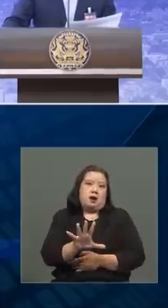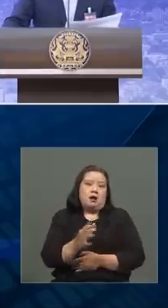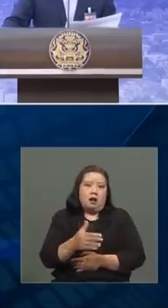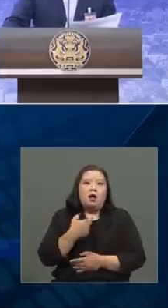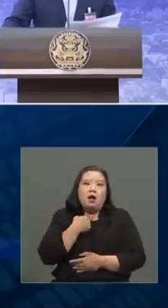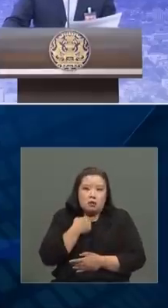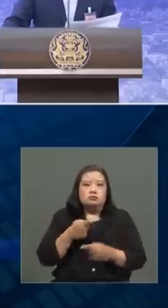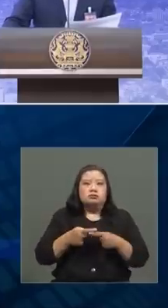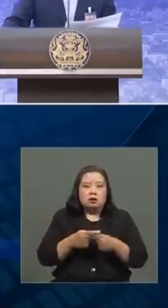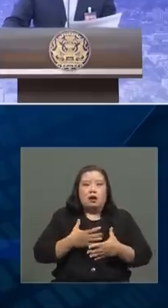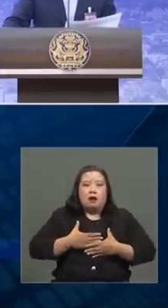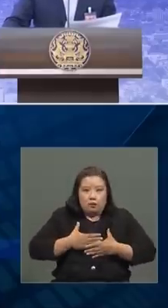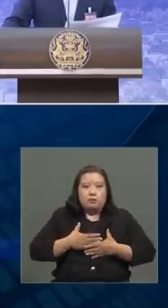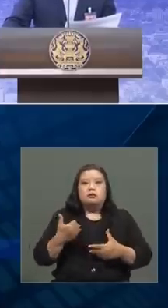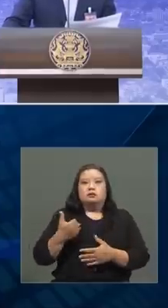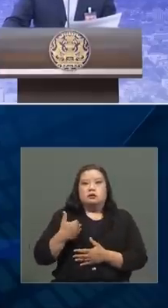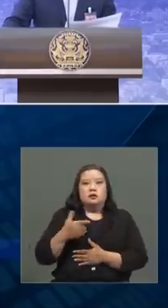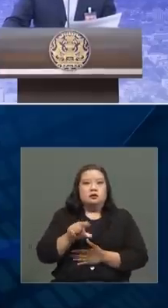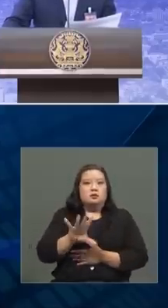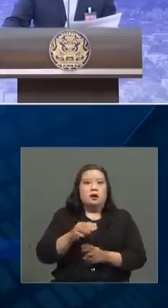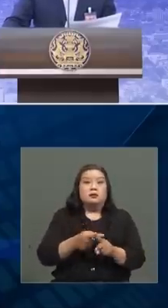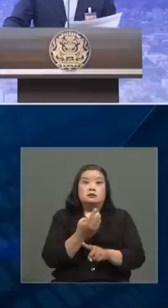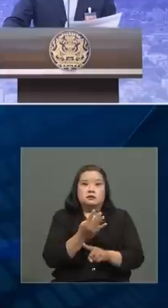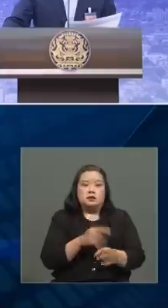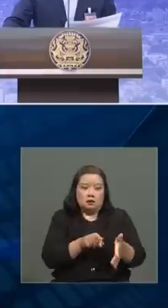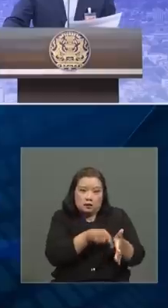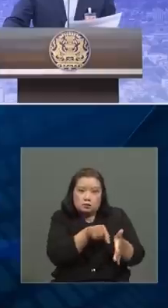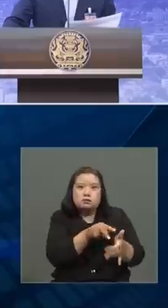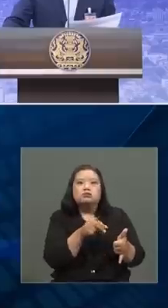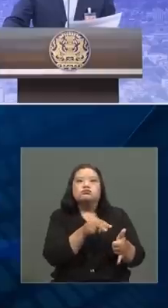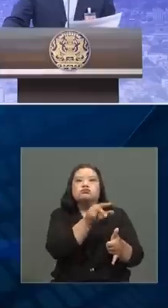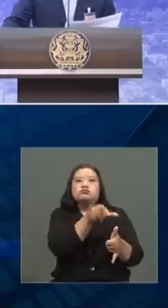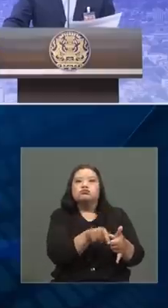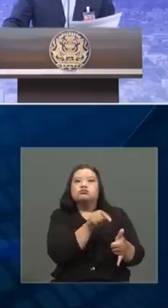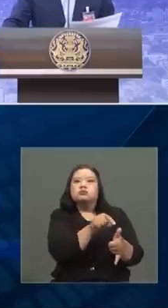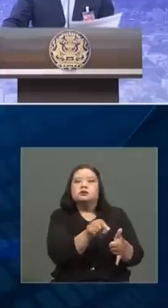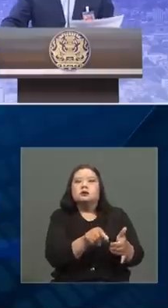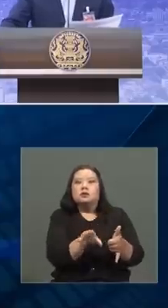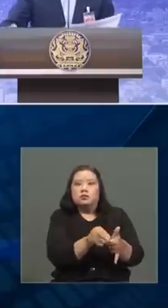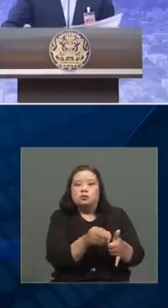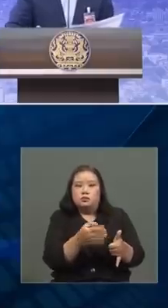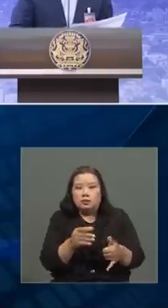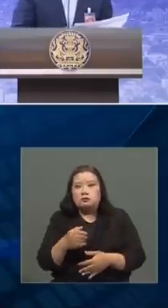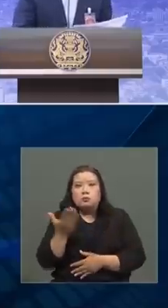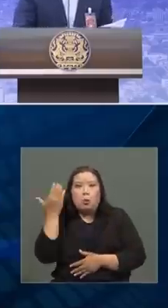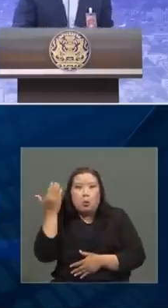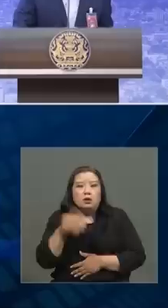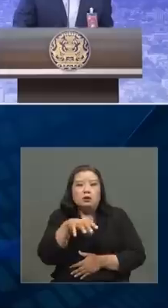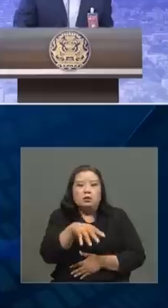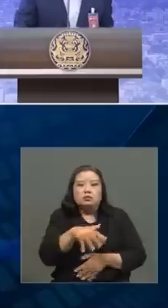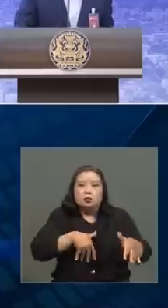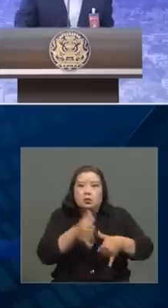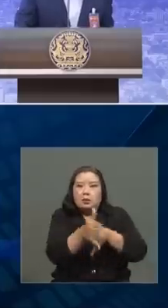ไอเจ็บคอ 15เมษายนพบเชื้อแล้วก็ 23เสียชีวิตเดินทางไปในสถานที่แออัดแล้วก็